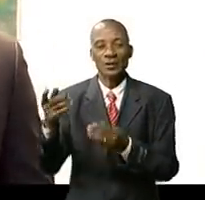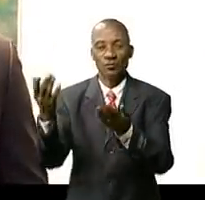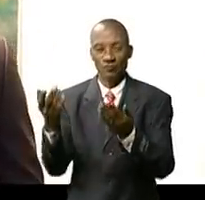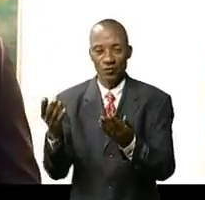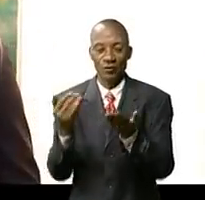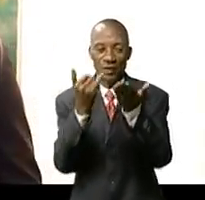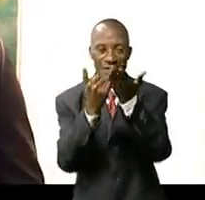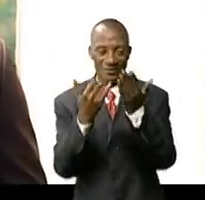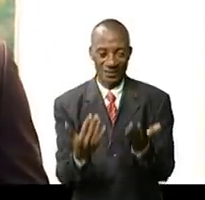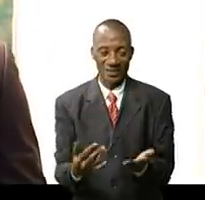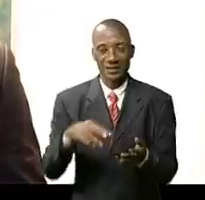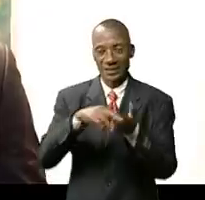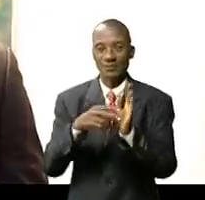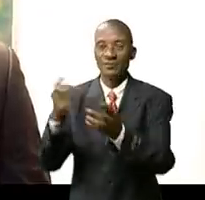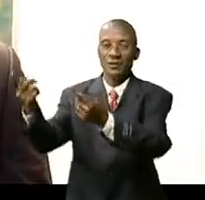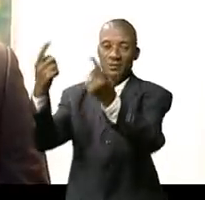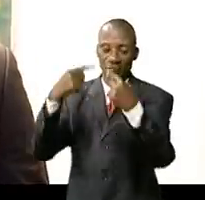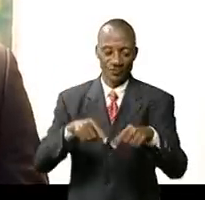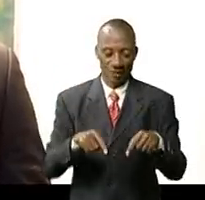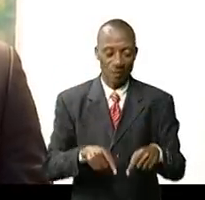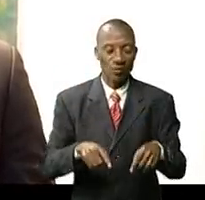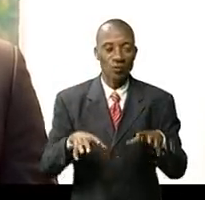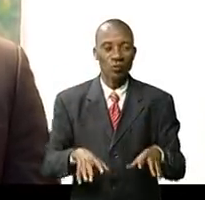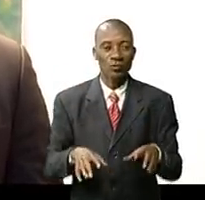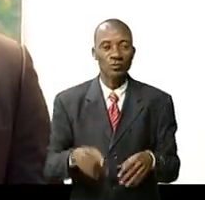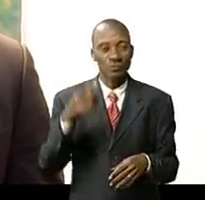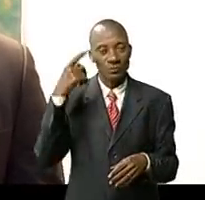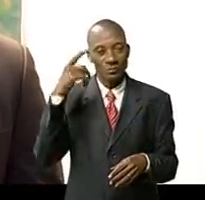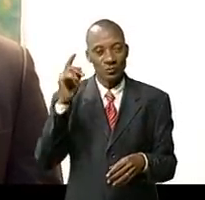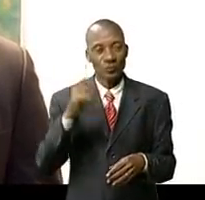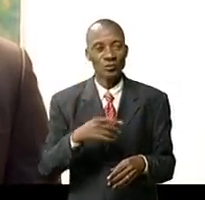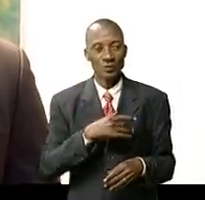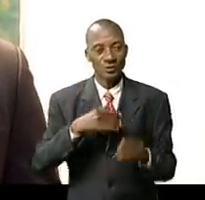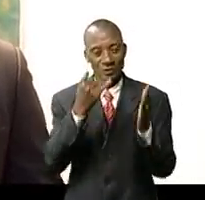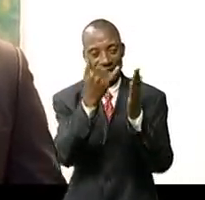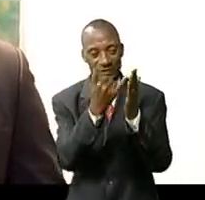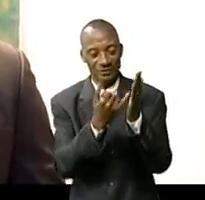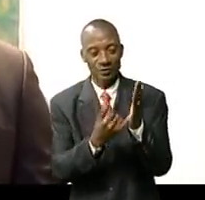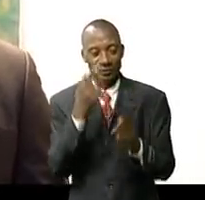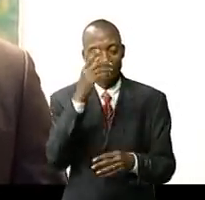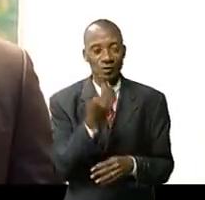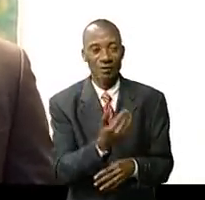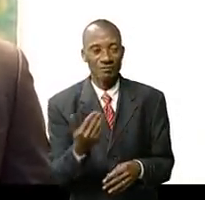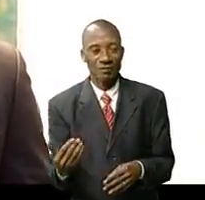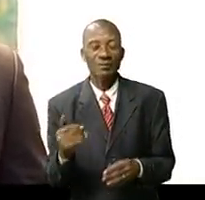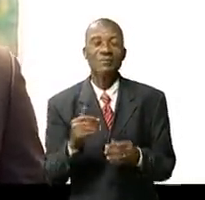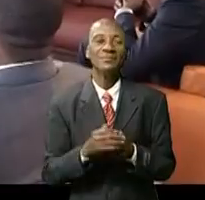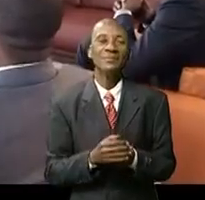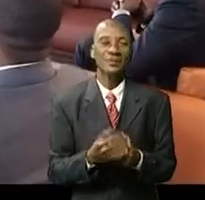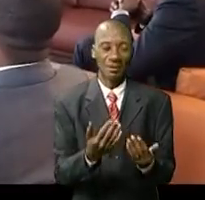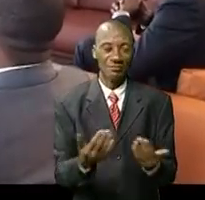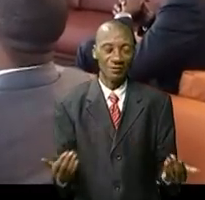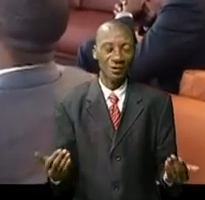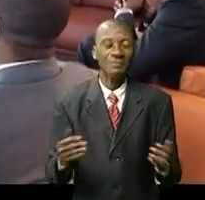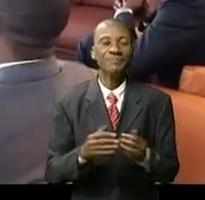investir chez nous dans les cadres de l'identification des élèves et nous transférer leur